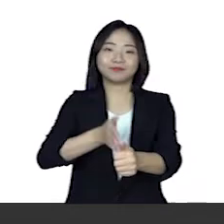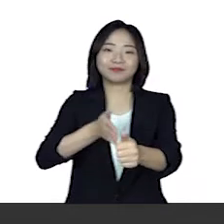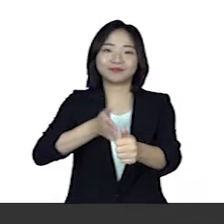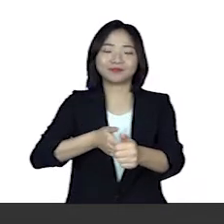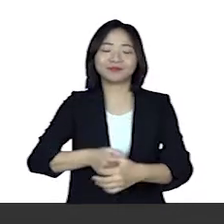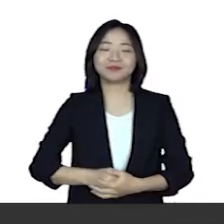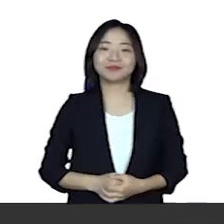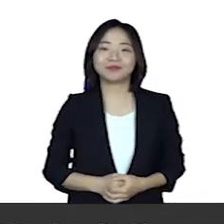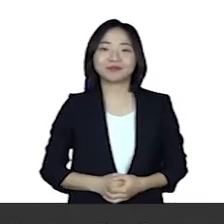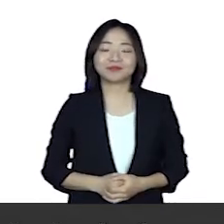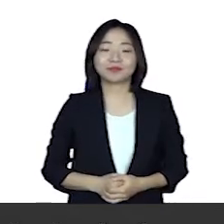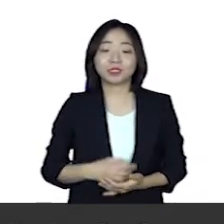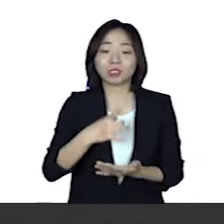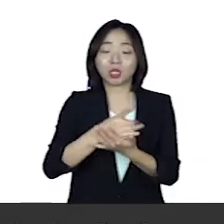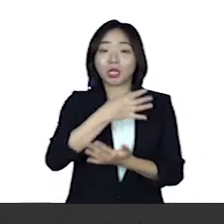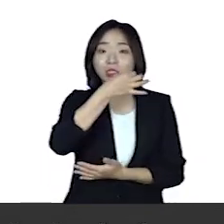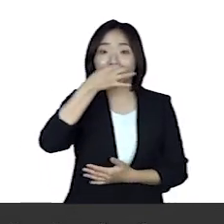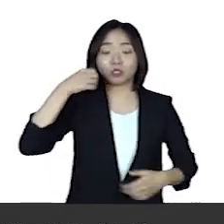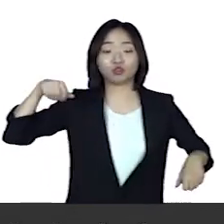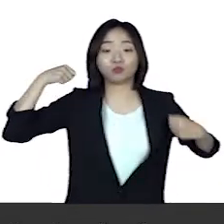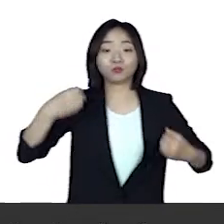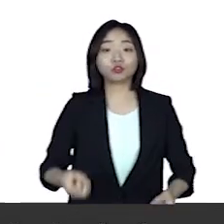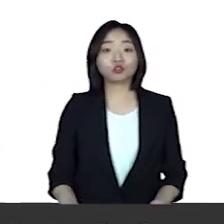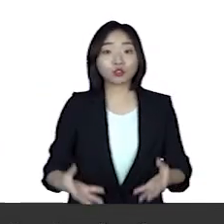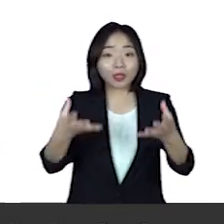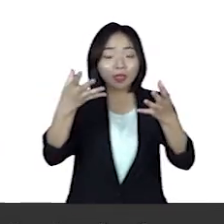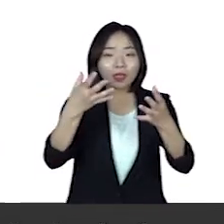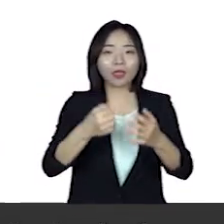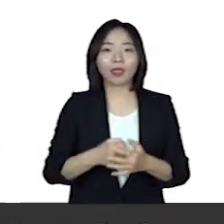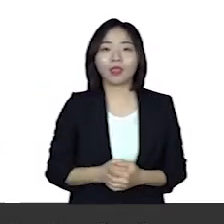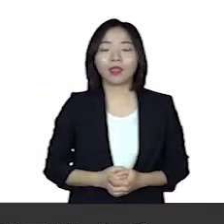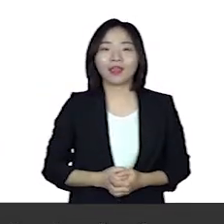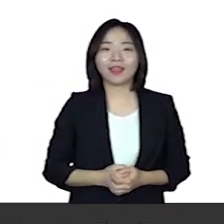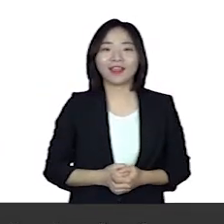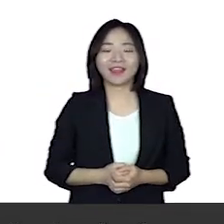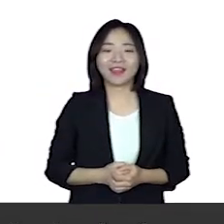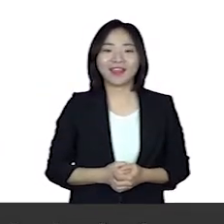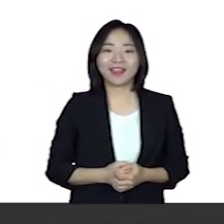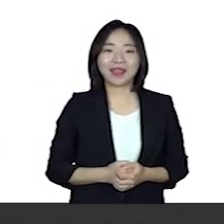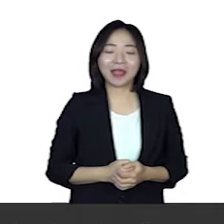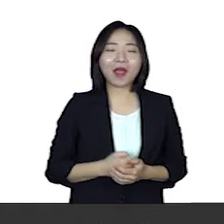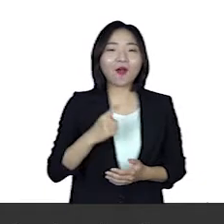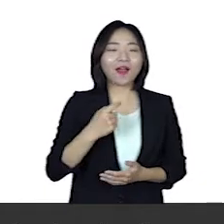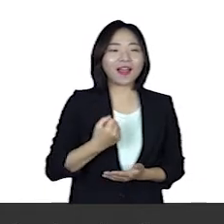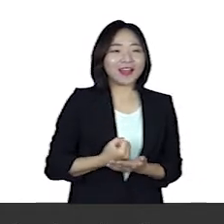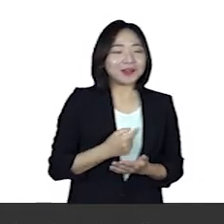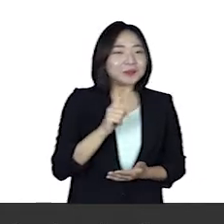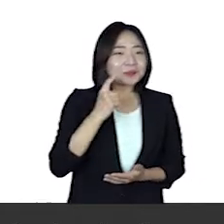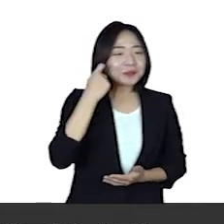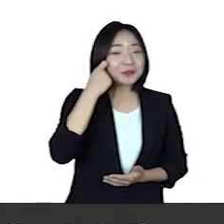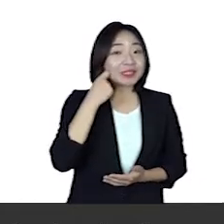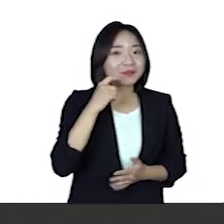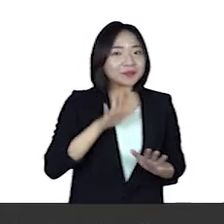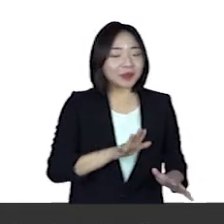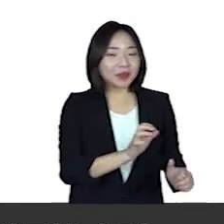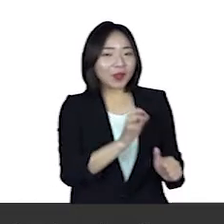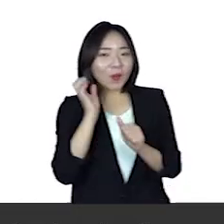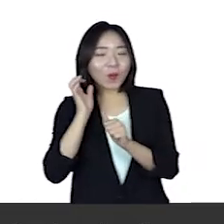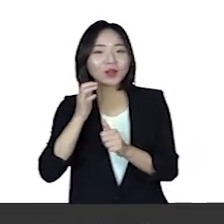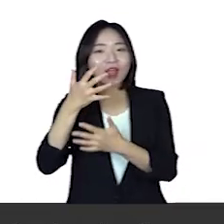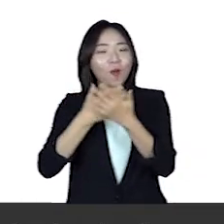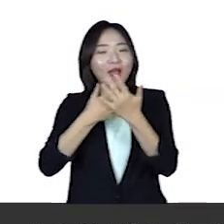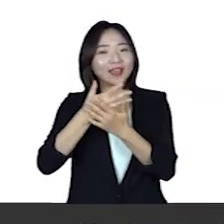안내받을 수 있습니다. 천안 행타령 춤축제 지난 여운을 천안춤영화제에서 다시 한번 만나보시기 바랍니다.